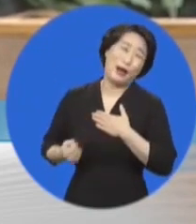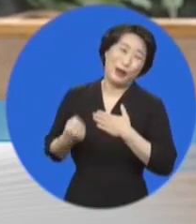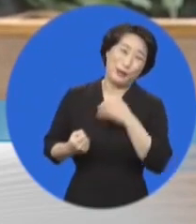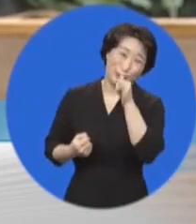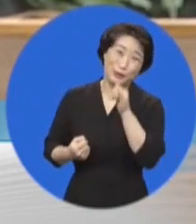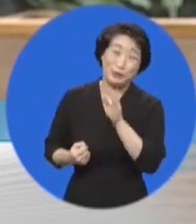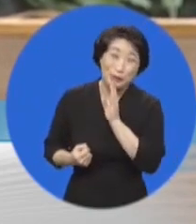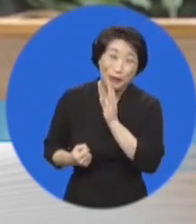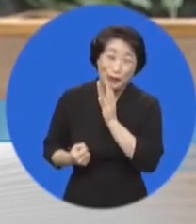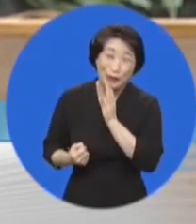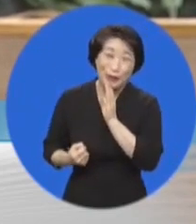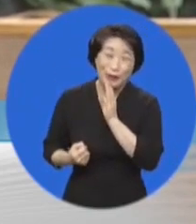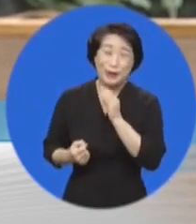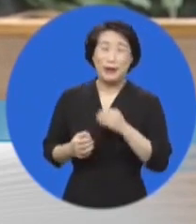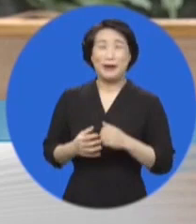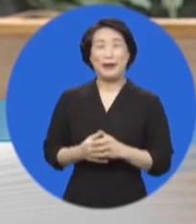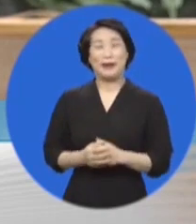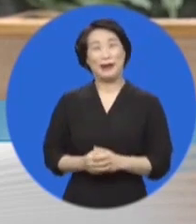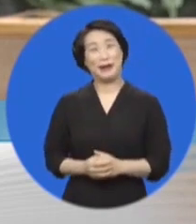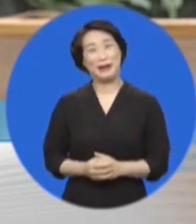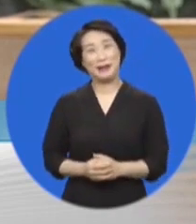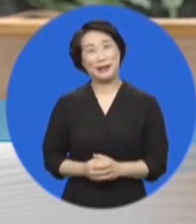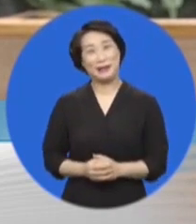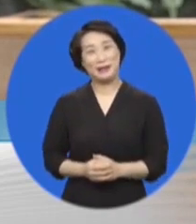항상 가지고 있다면